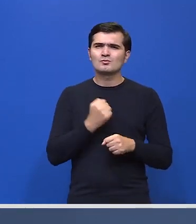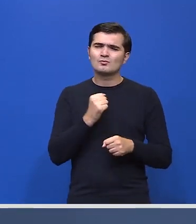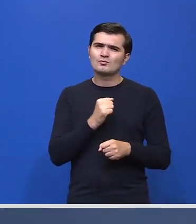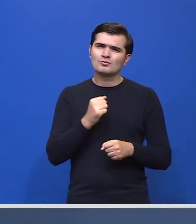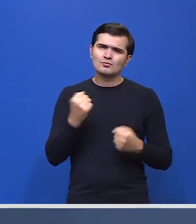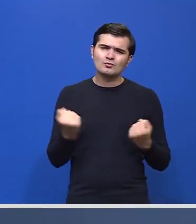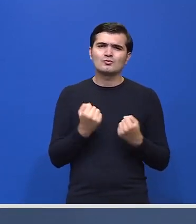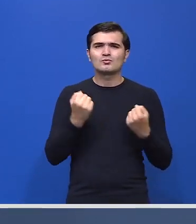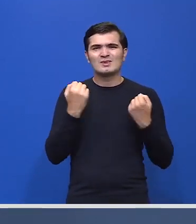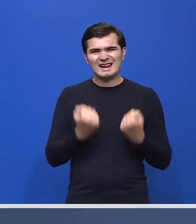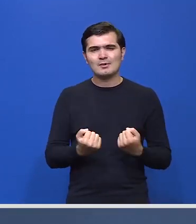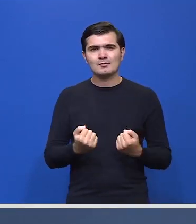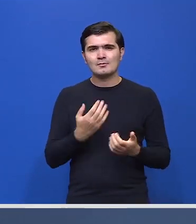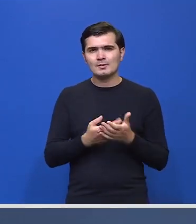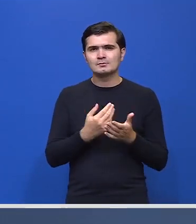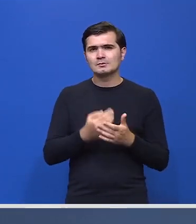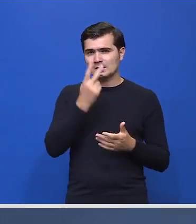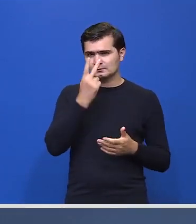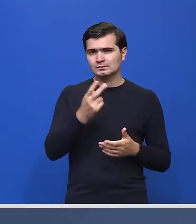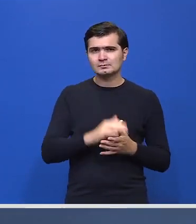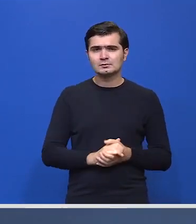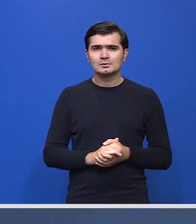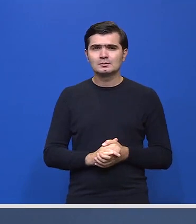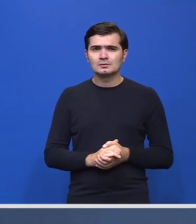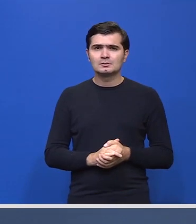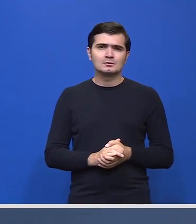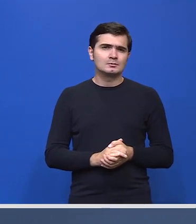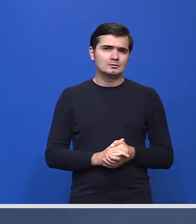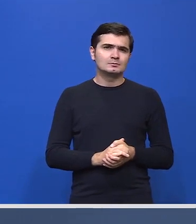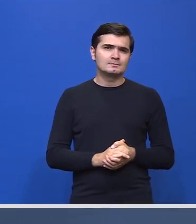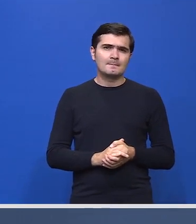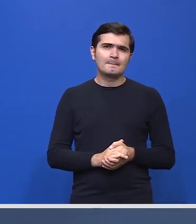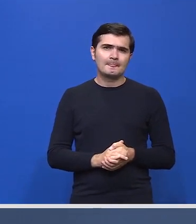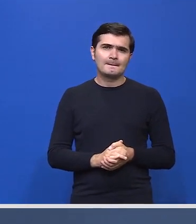după cum vedeți, lucrurile nu sunt într-o dinamică, să zic așa,